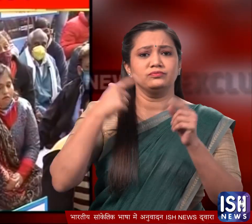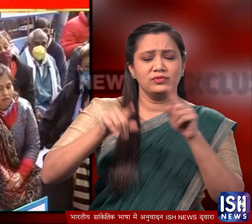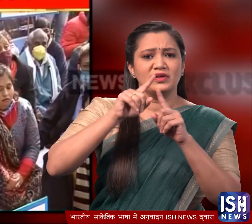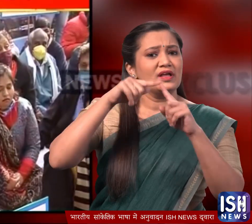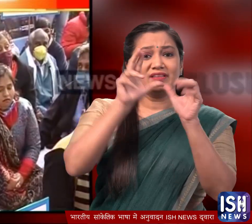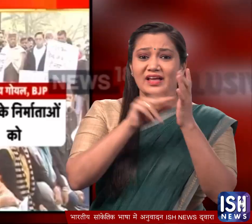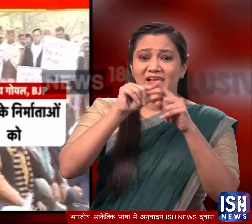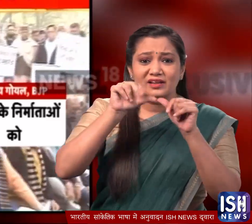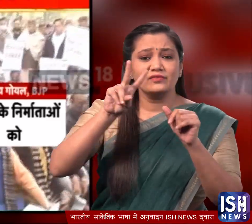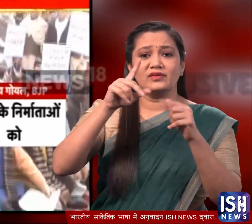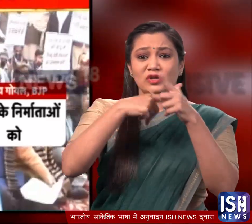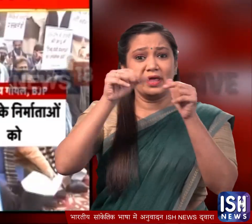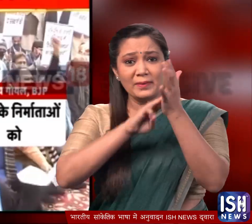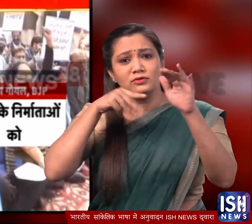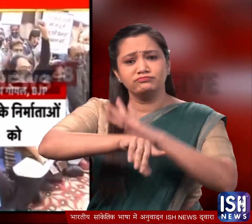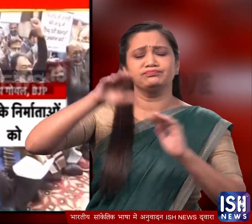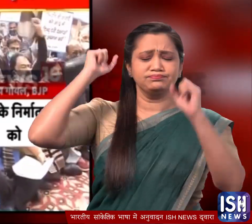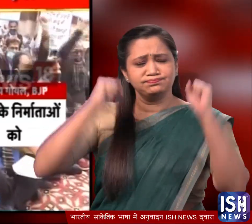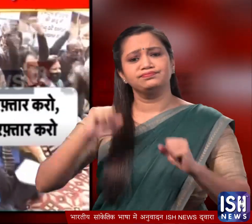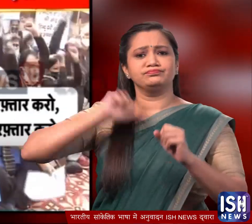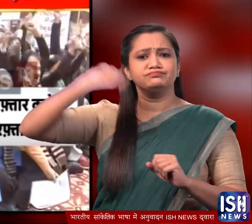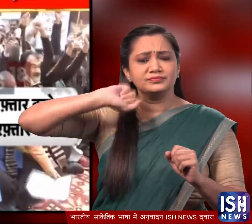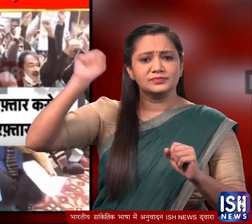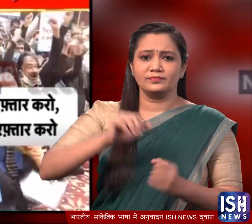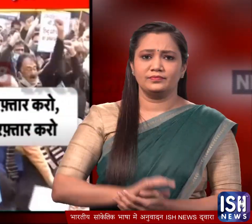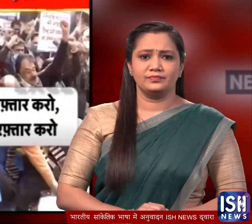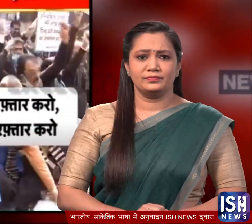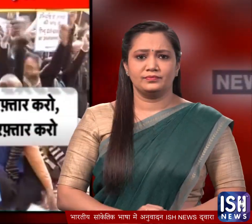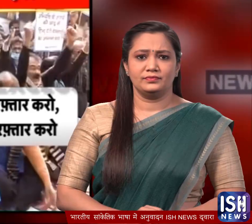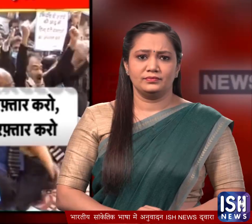लोग धरने पर बैठ गए। तांडव के निर्माताओं को